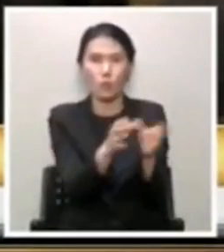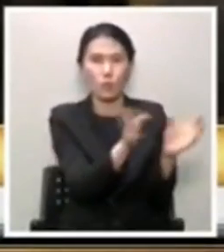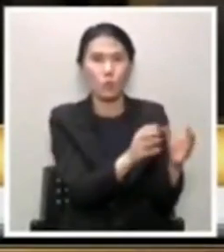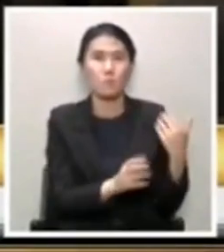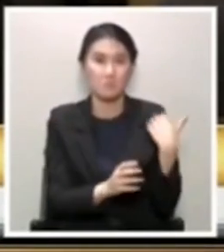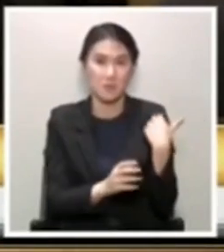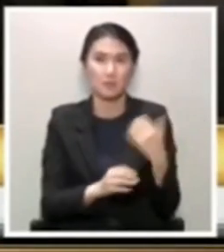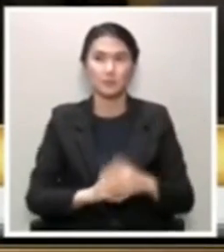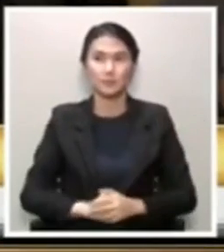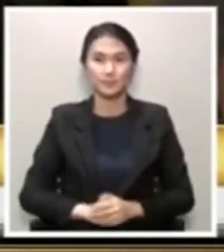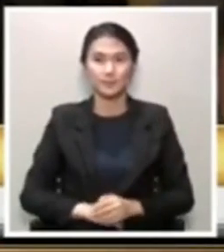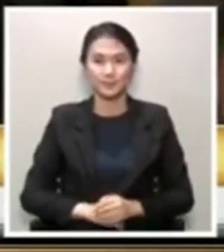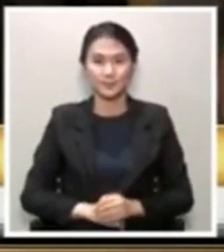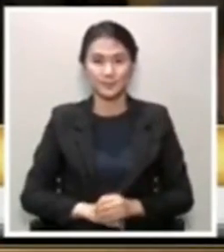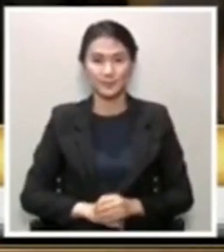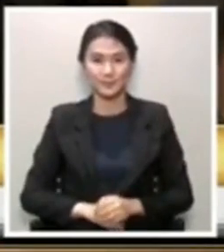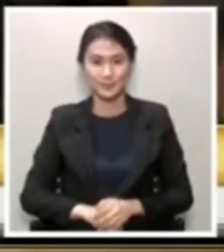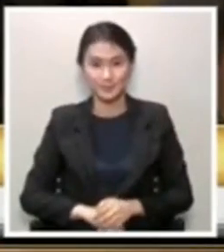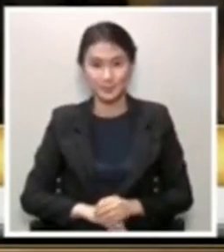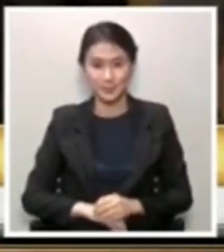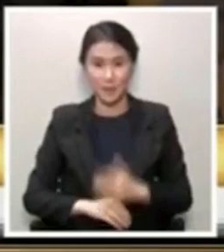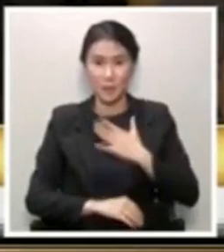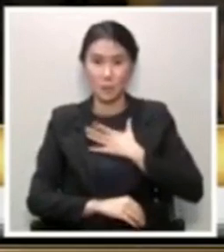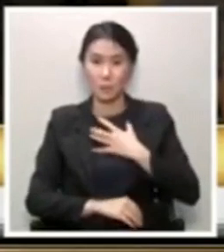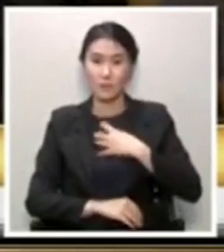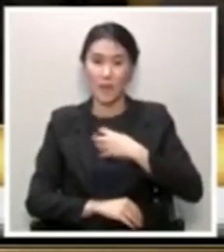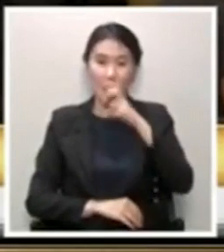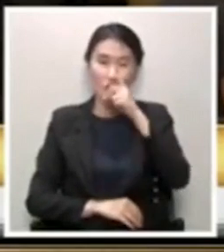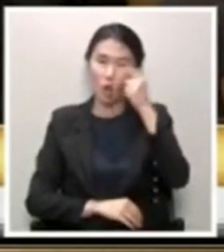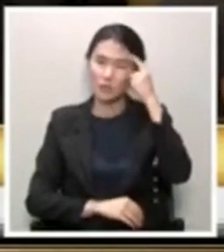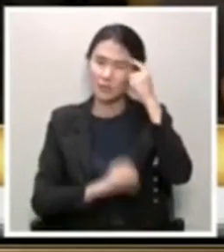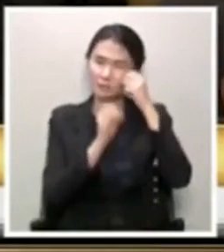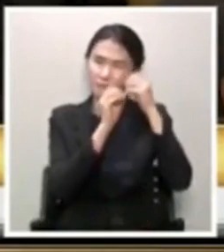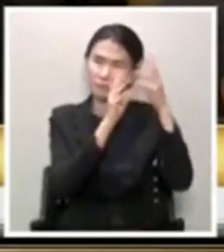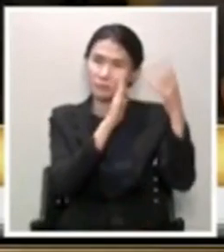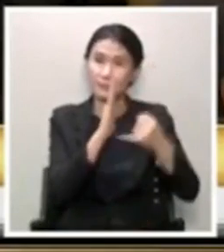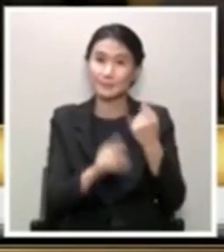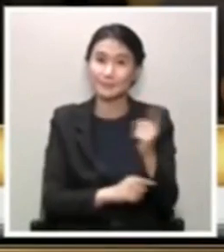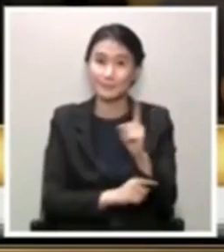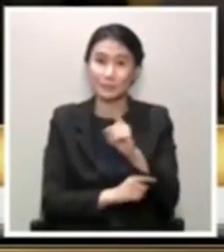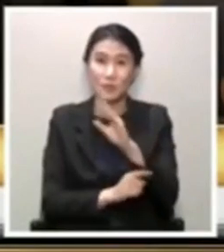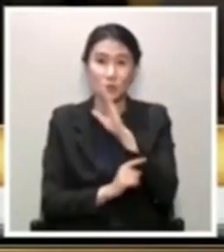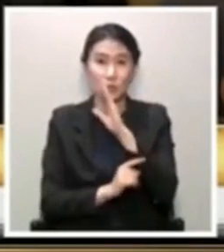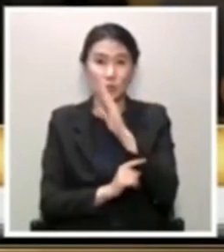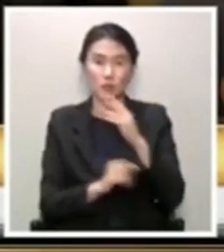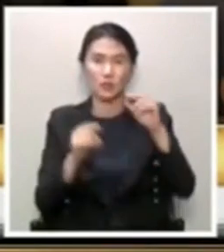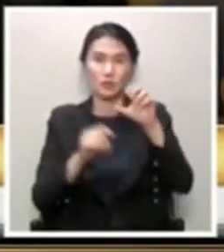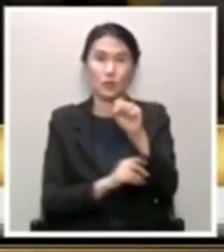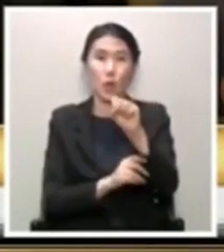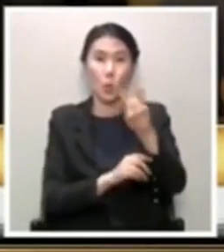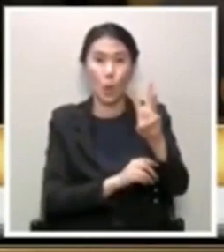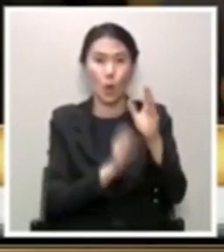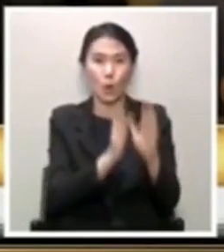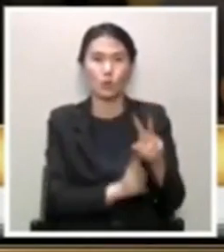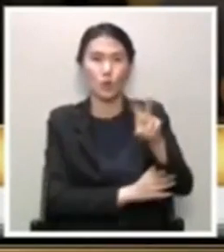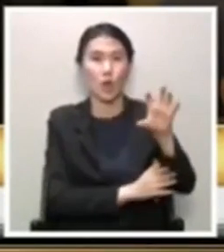ผู้แทนราษฎรท่านประธานครับผมอยากให้ลองจินตนาการกันง่ายๆแบบนี้ครับถ้าเกิดไม่มีสว250